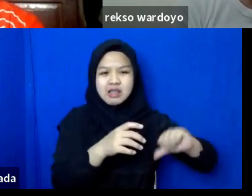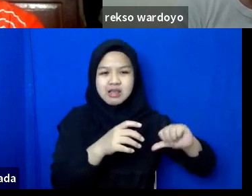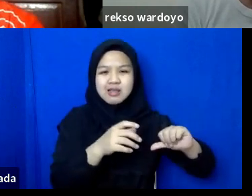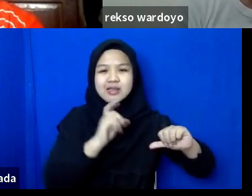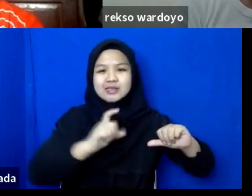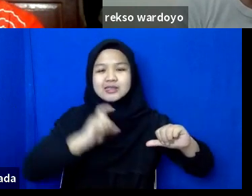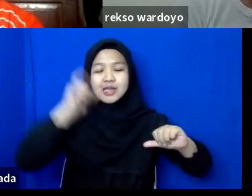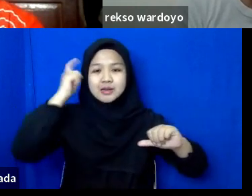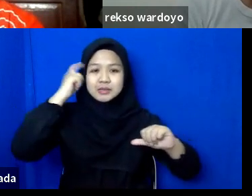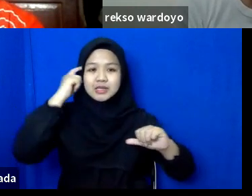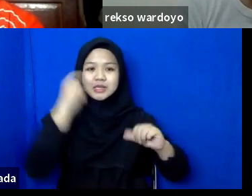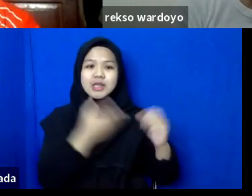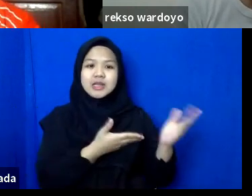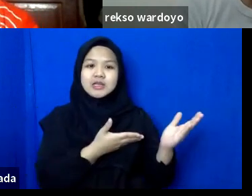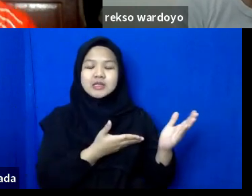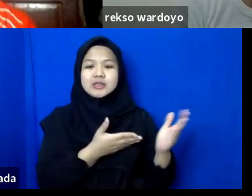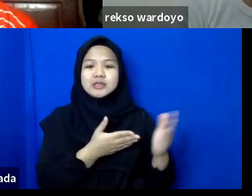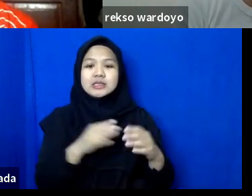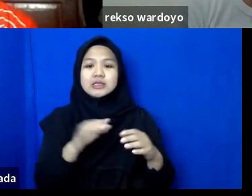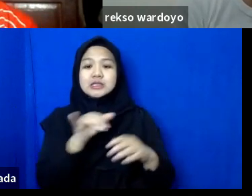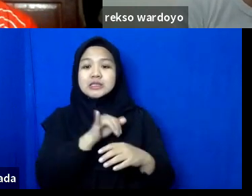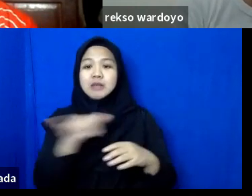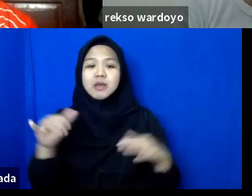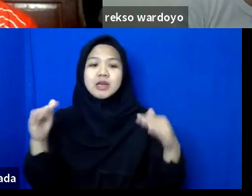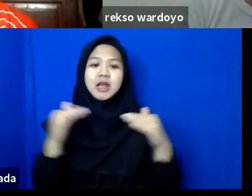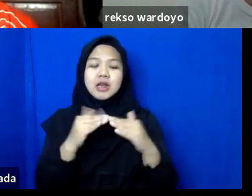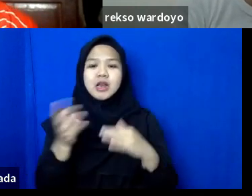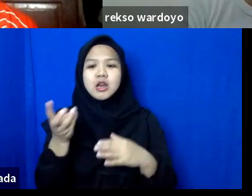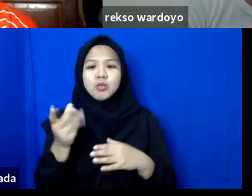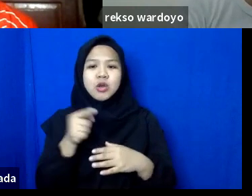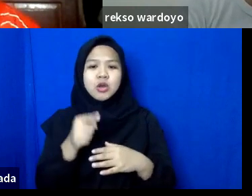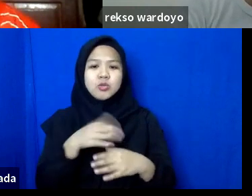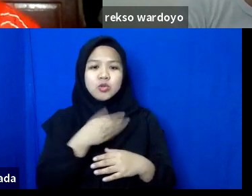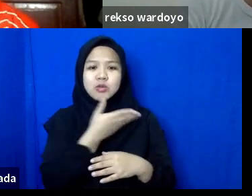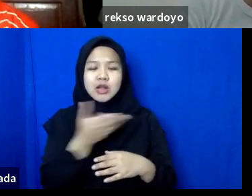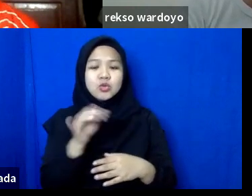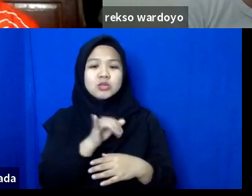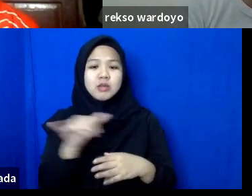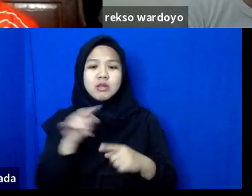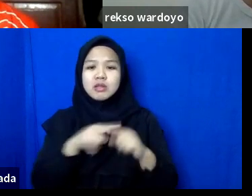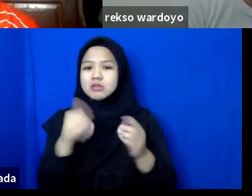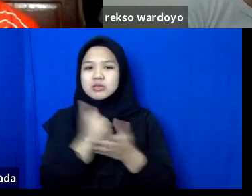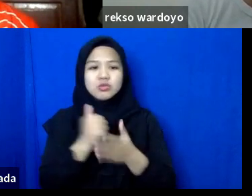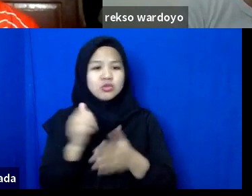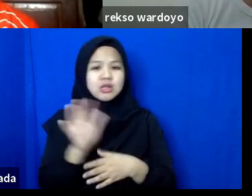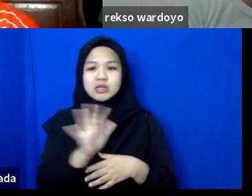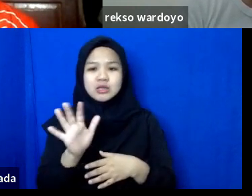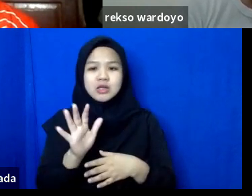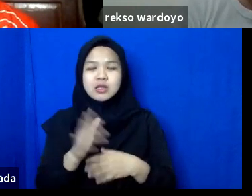ini kesamaan keadilan kemudian itu menurut mereka sama Padahal bukan